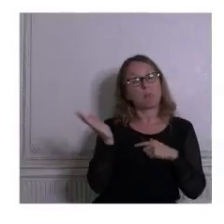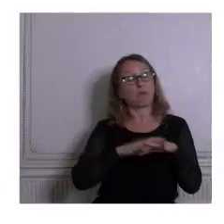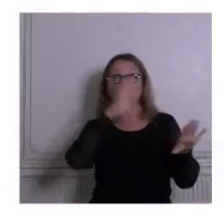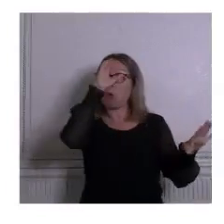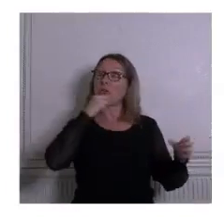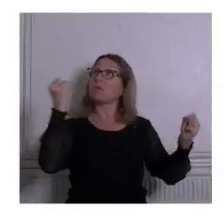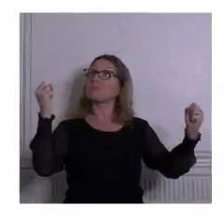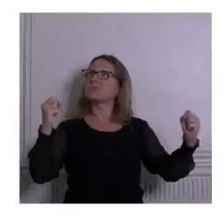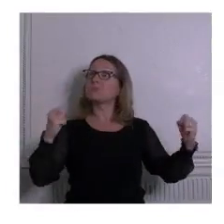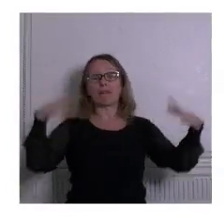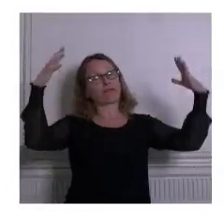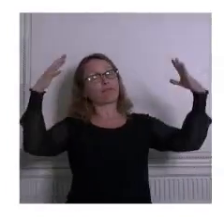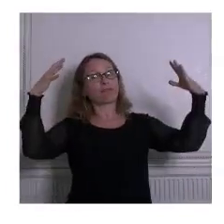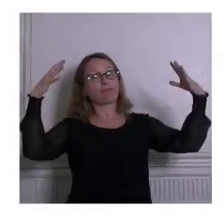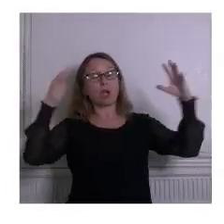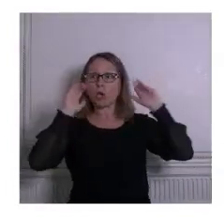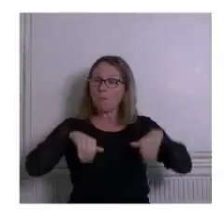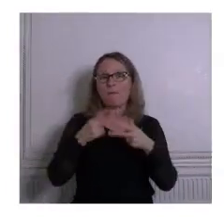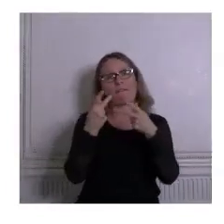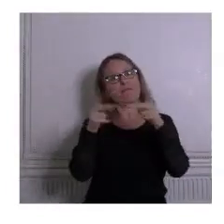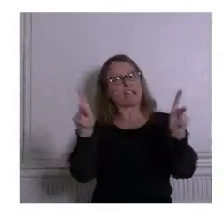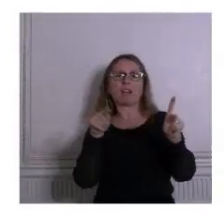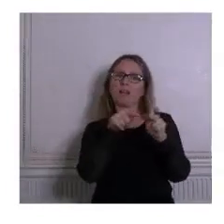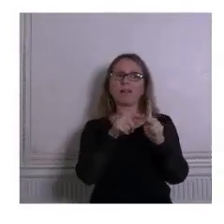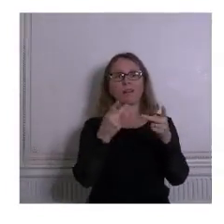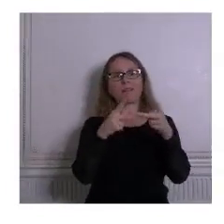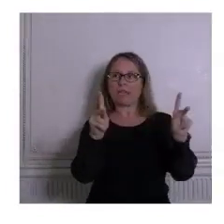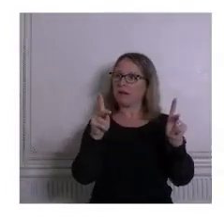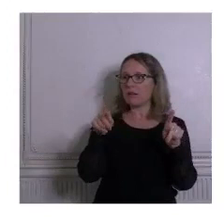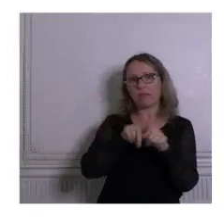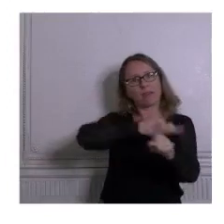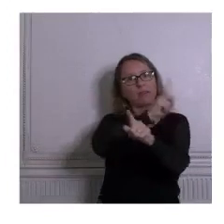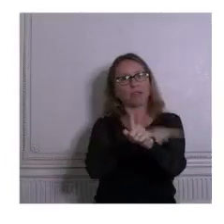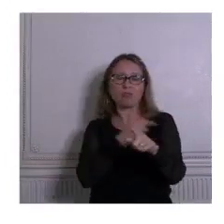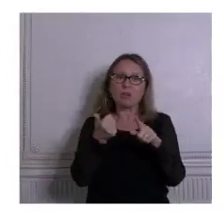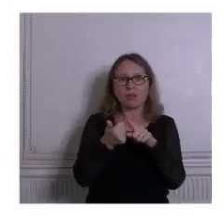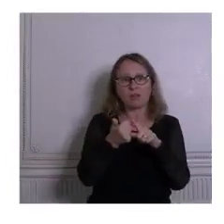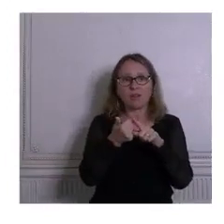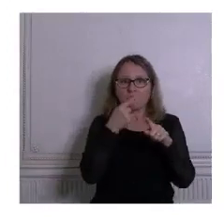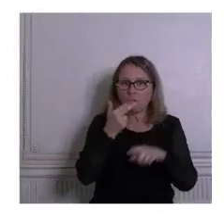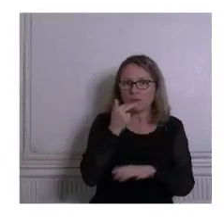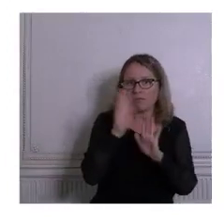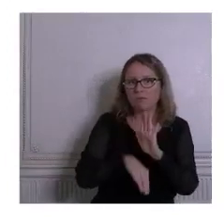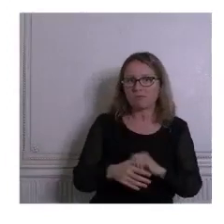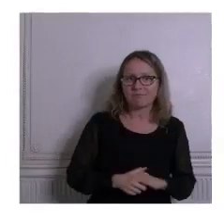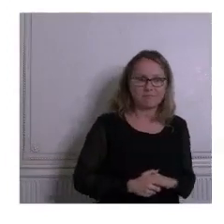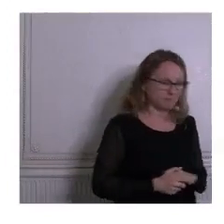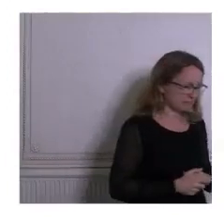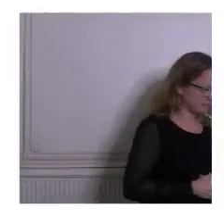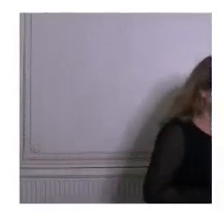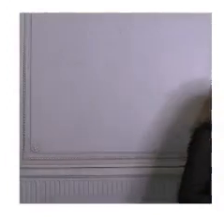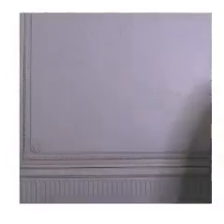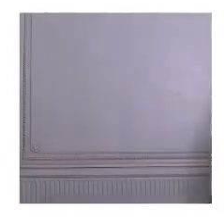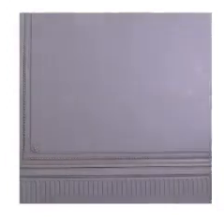nous a demandé d'en toucher deux mots s'il y en avait la possibilité au conseil municipal, parce qu'effectivement, elle considère que ça fait partie des petites choses qui, mises bout à